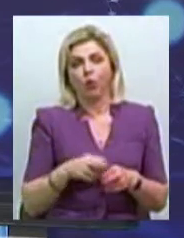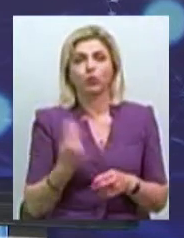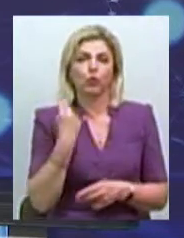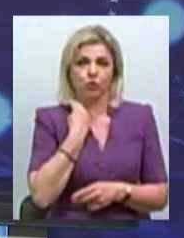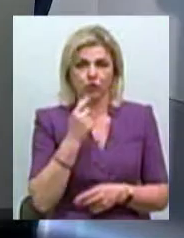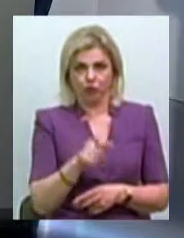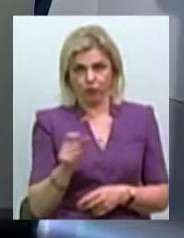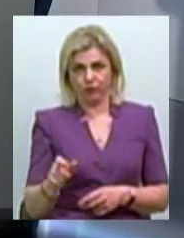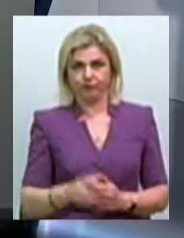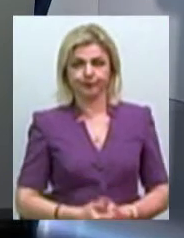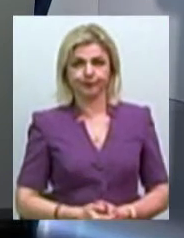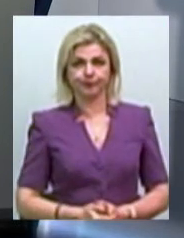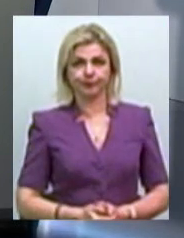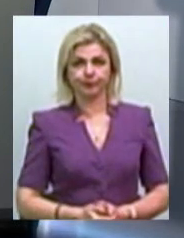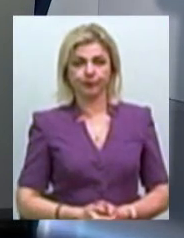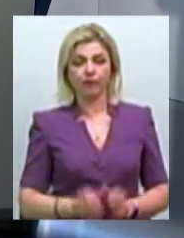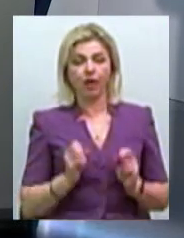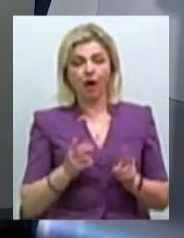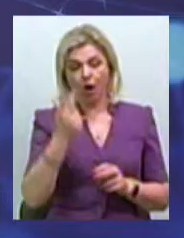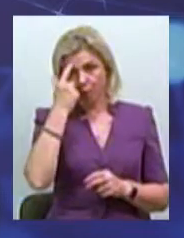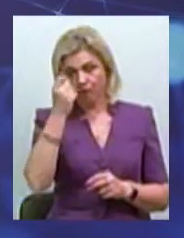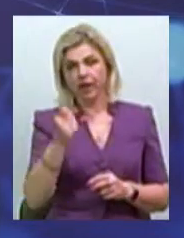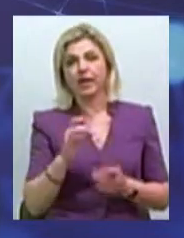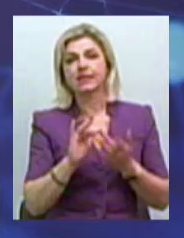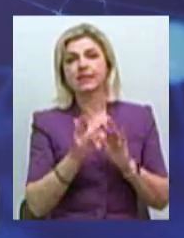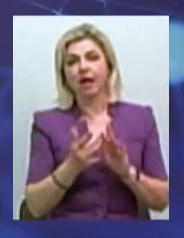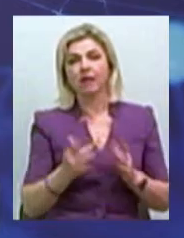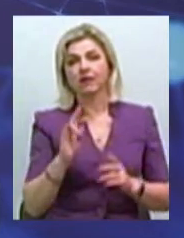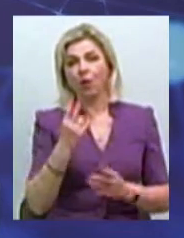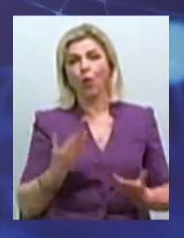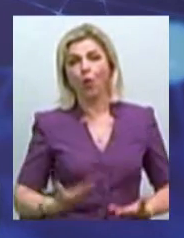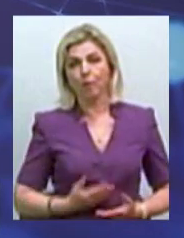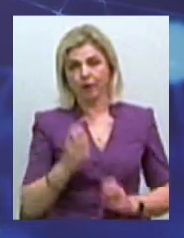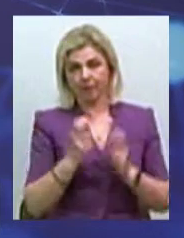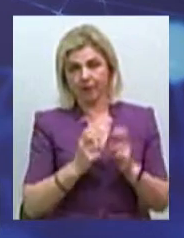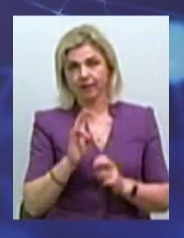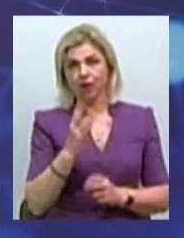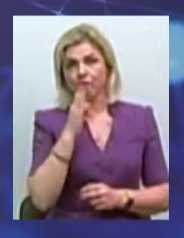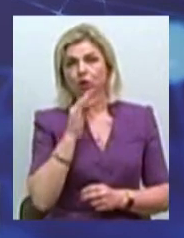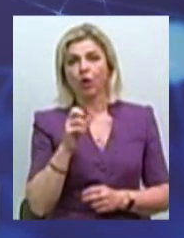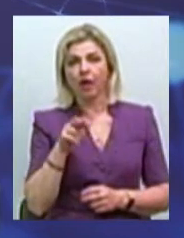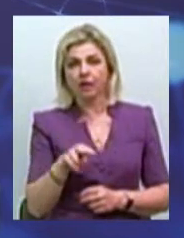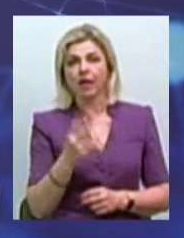абоненти. Як повідомляє сайт Миколаївського комунального підприємства «Миколаївводоканал»,